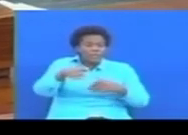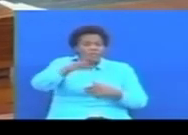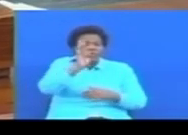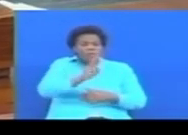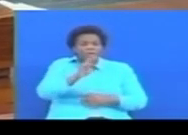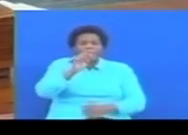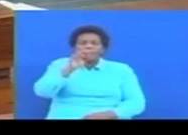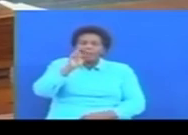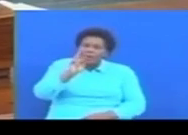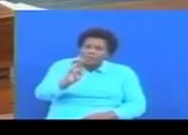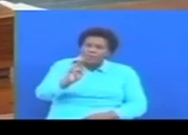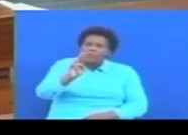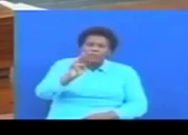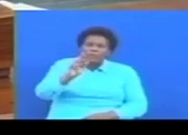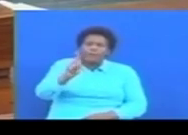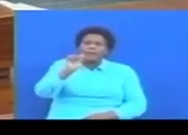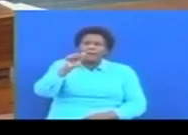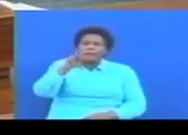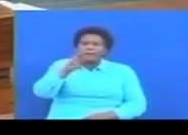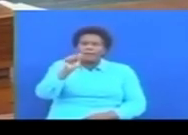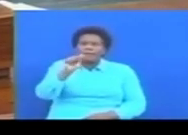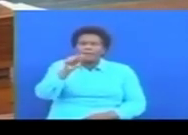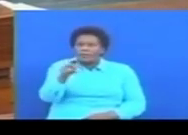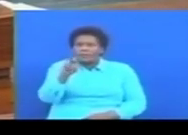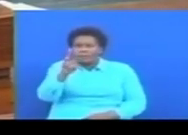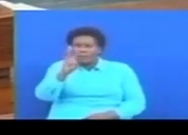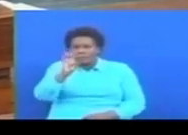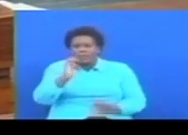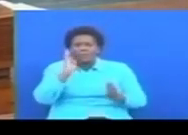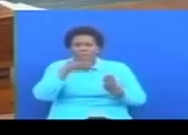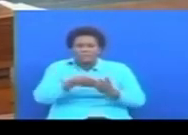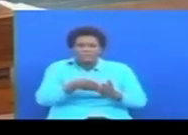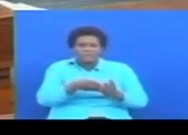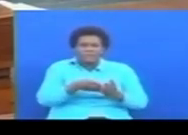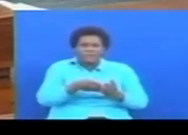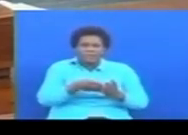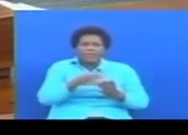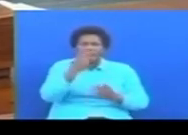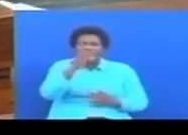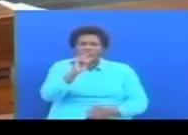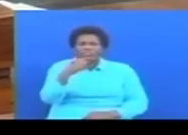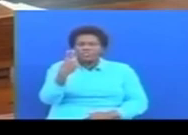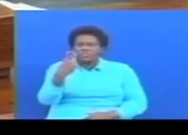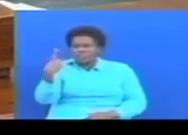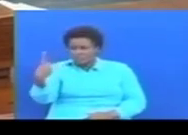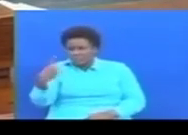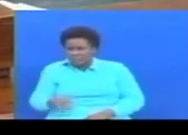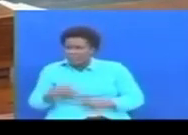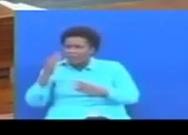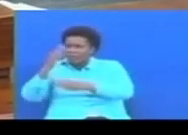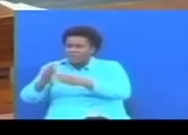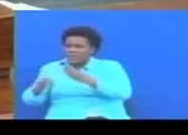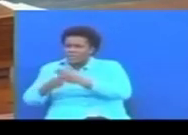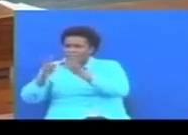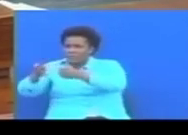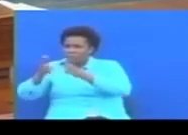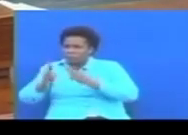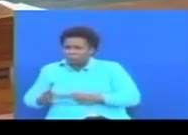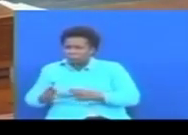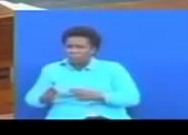mwaka 2021. Ujenzi wa daraja la kuunganisha eneo la mradi na kiwanda cha sukari Kagera unaendelea kwa